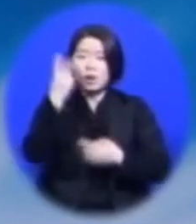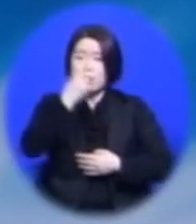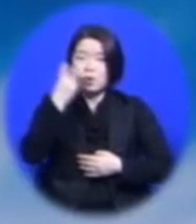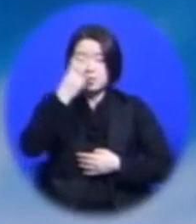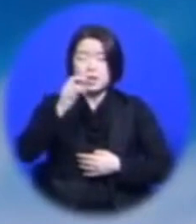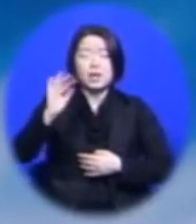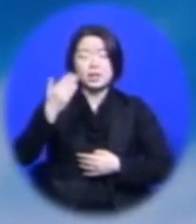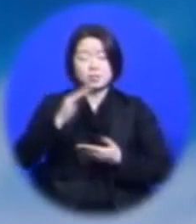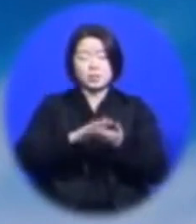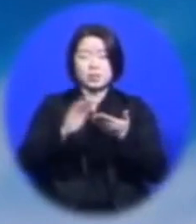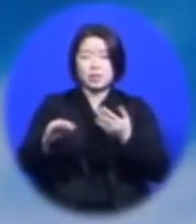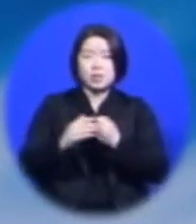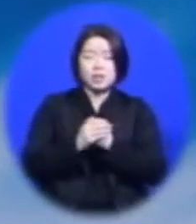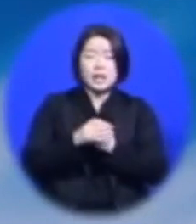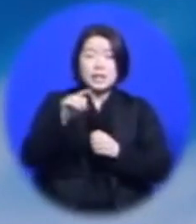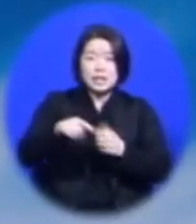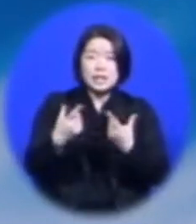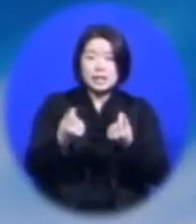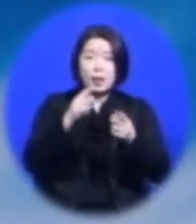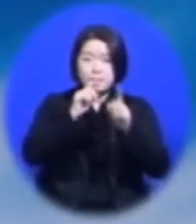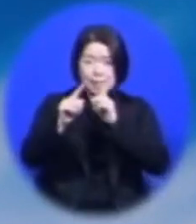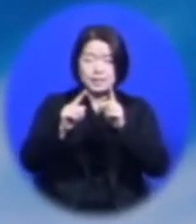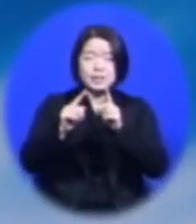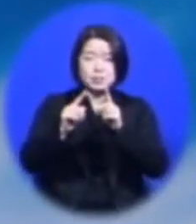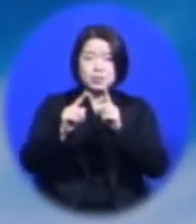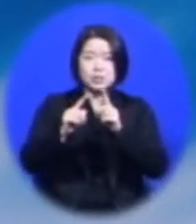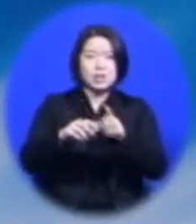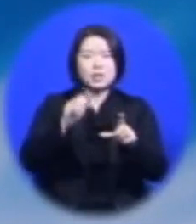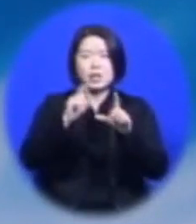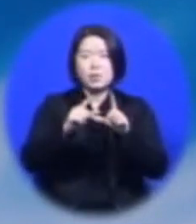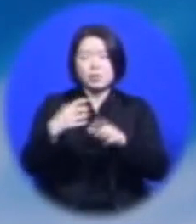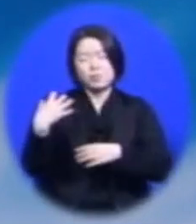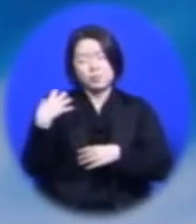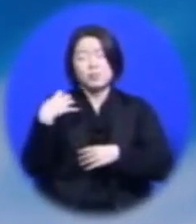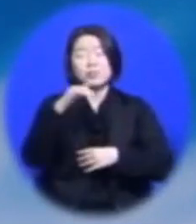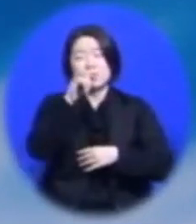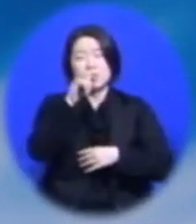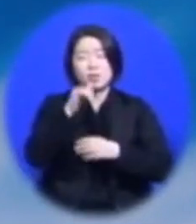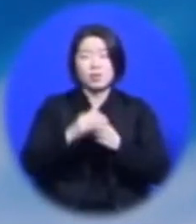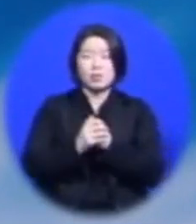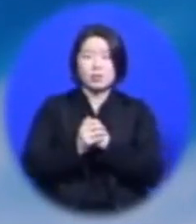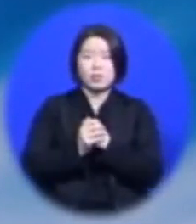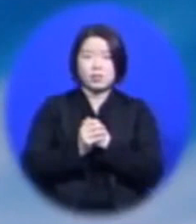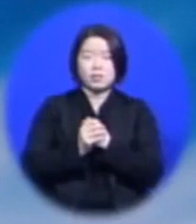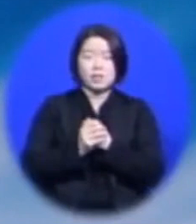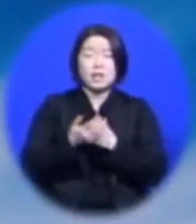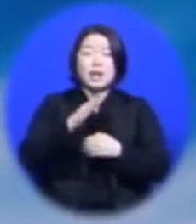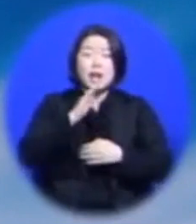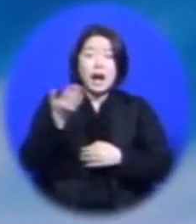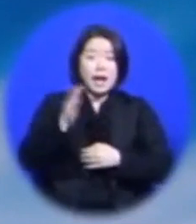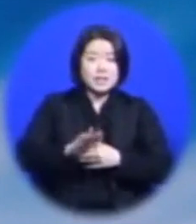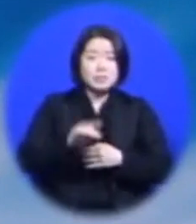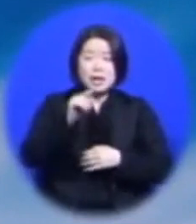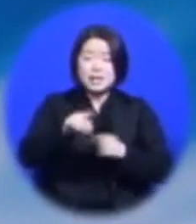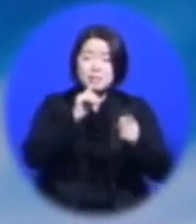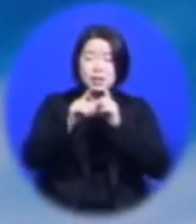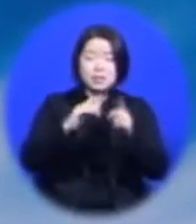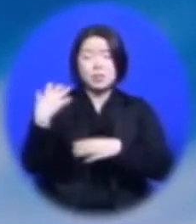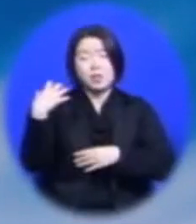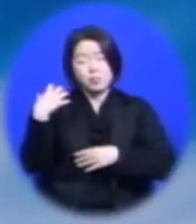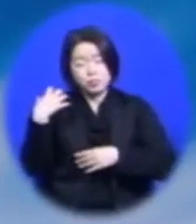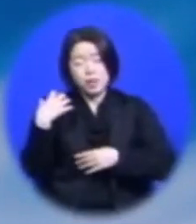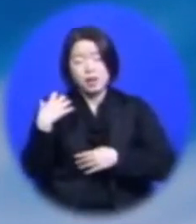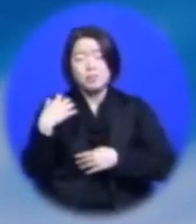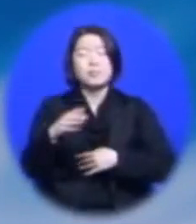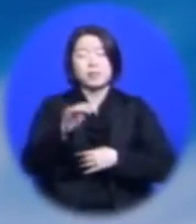됩니다. 이런 말씀은 상당히 부담스럽습니다. 그렇지만 이 말씀이